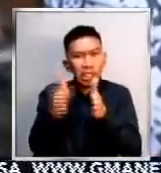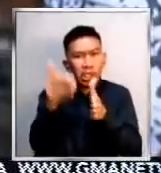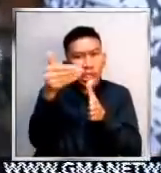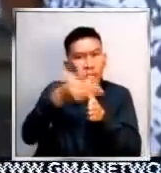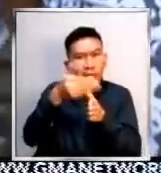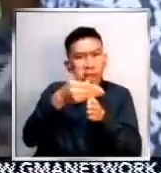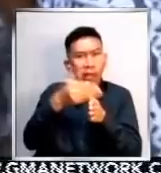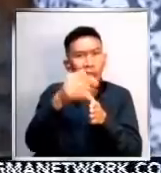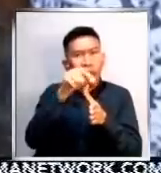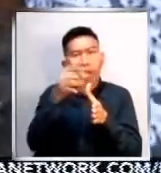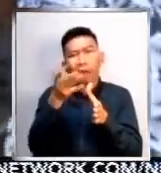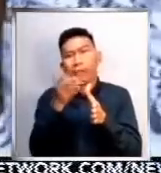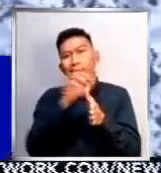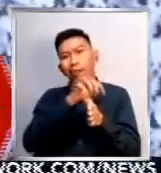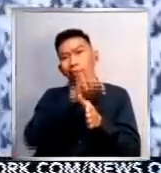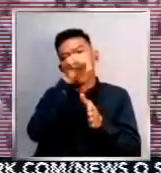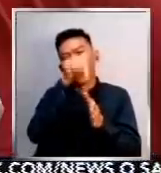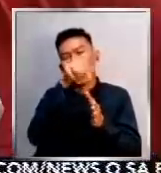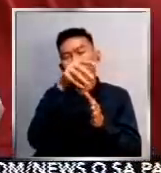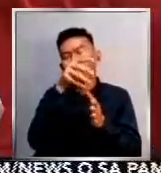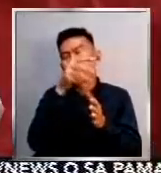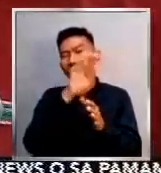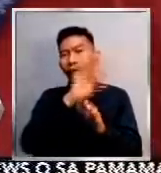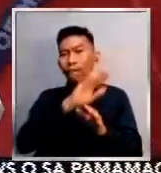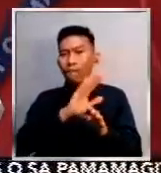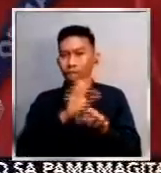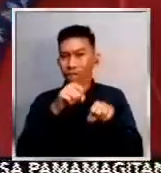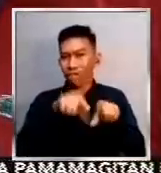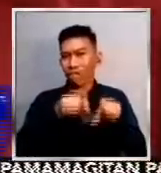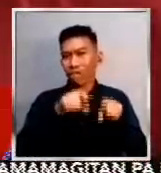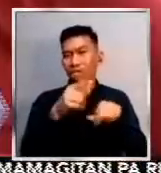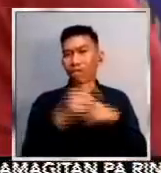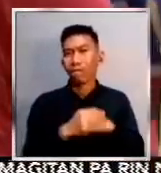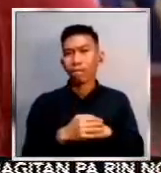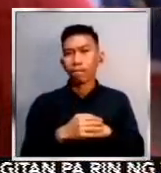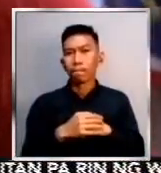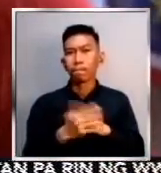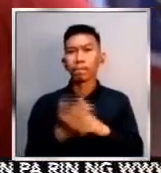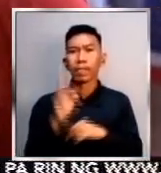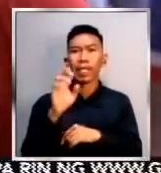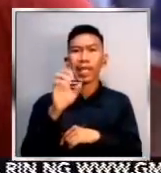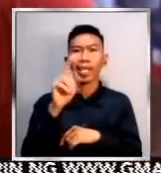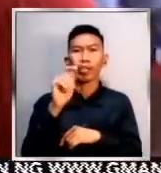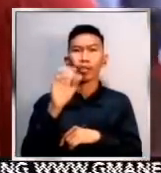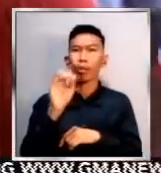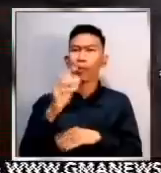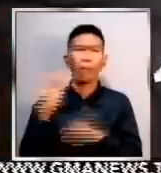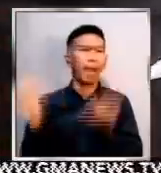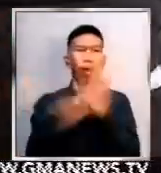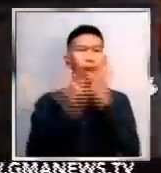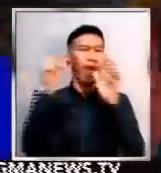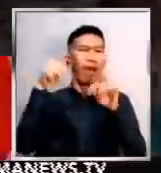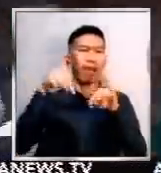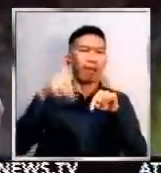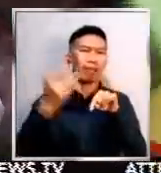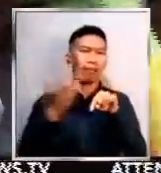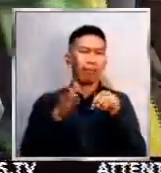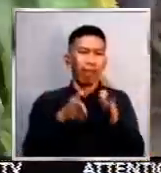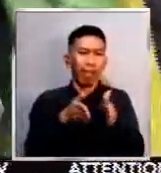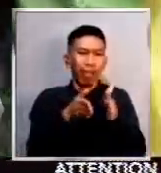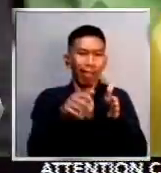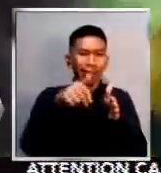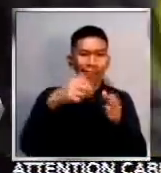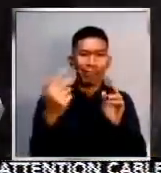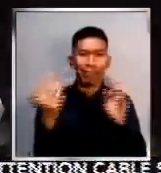lang po talagang tao dun sa loob namin pumapasok. Non-negotiable po Recto eh. Bangketa, wala po. Ang may-ari ng tindahang